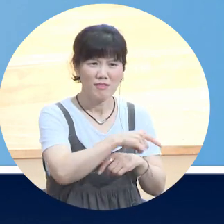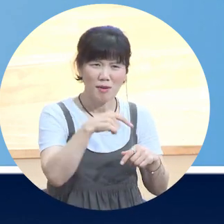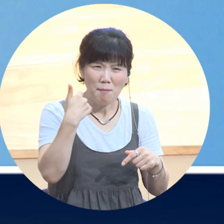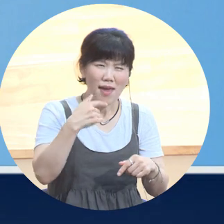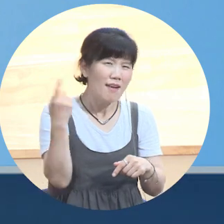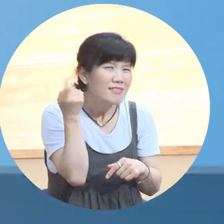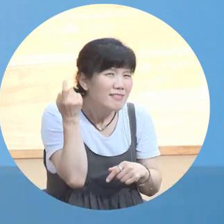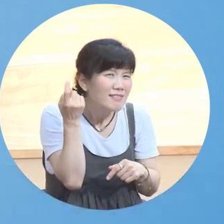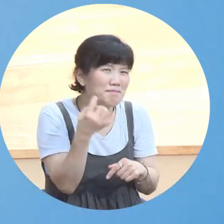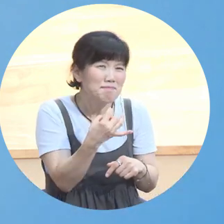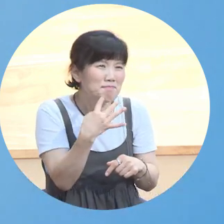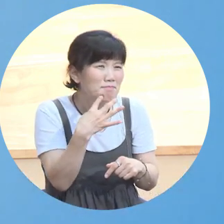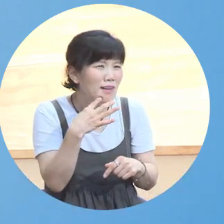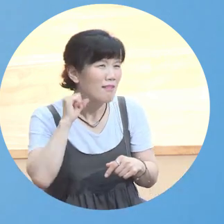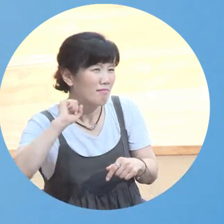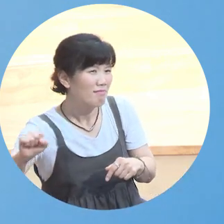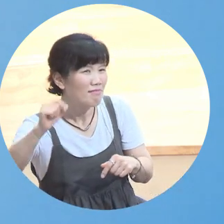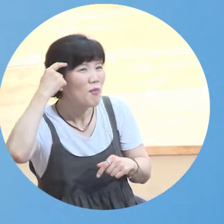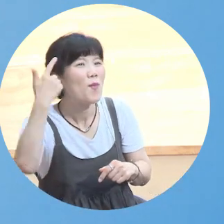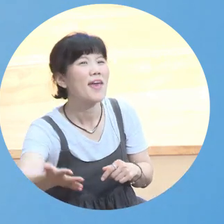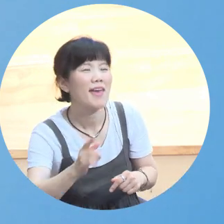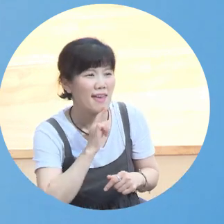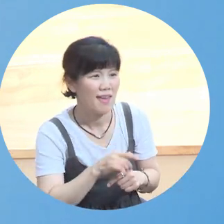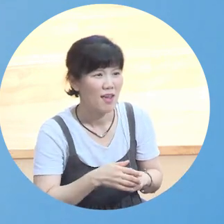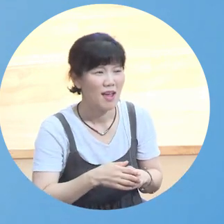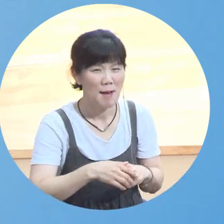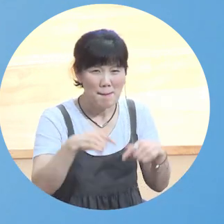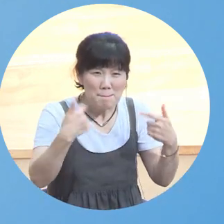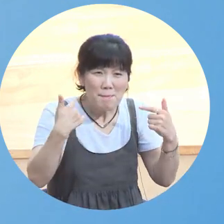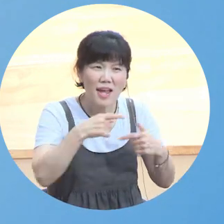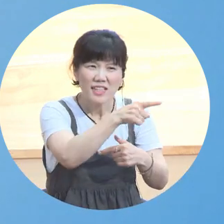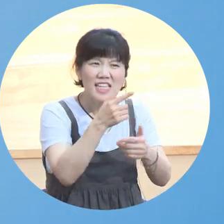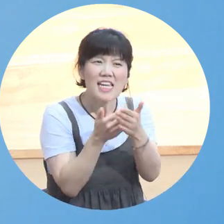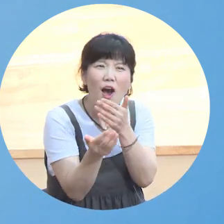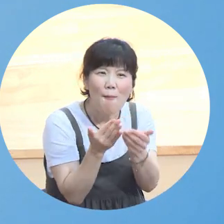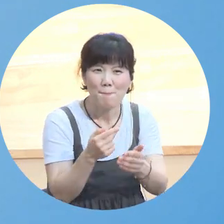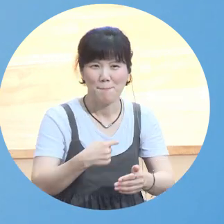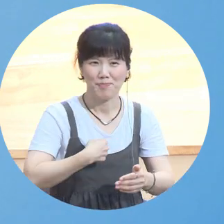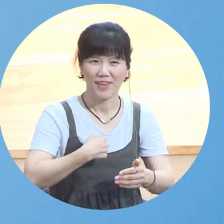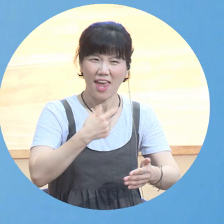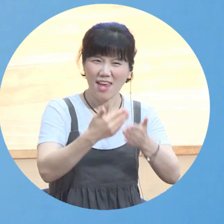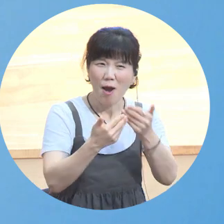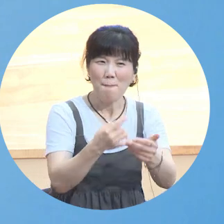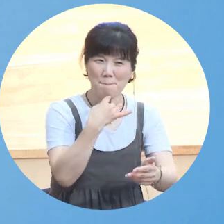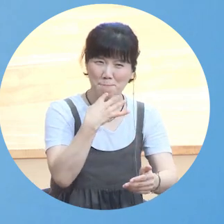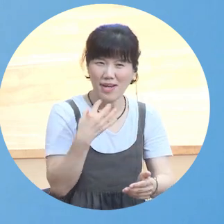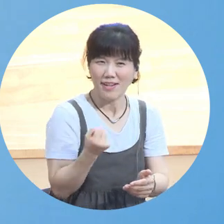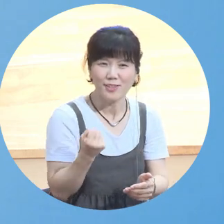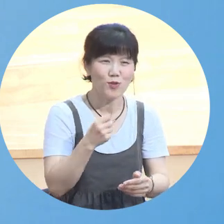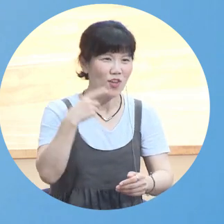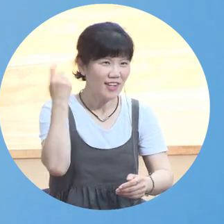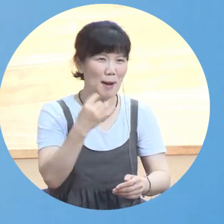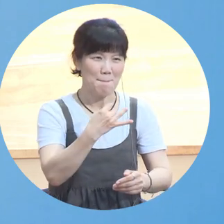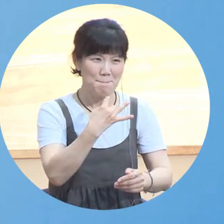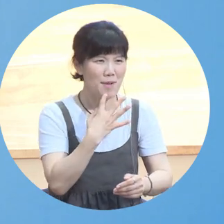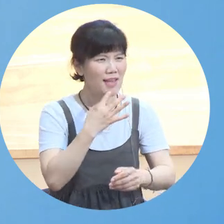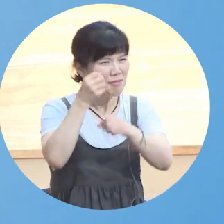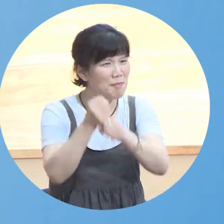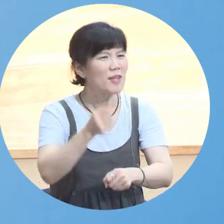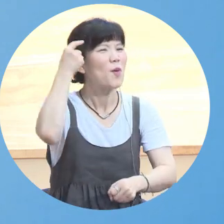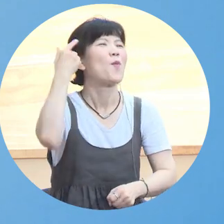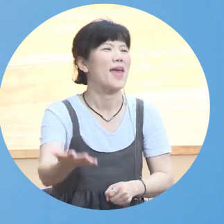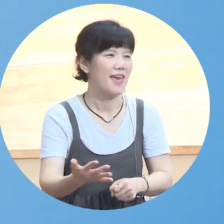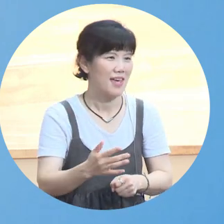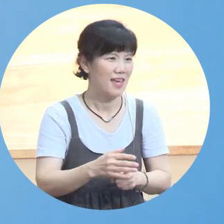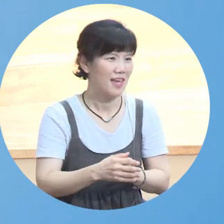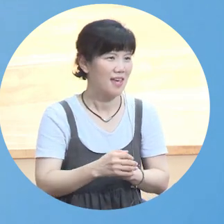거에요 왜 니 경험에 만 니가 들어온 것만 거기에만 왜 내느냐 그런거 그래서 이제